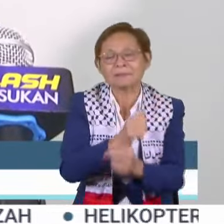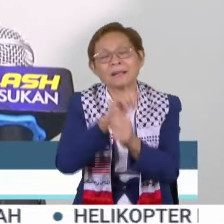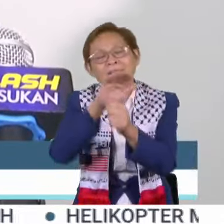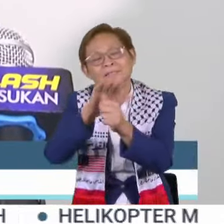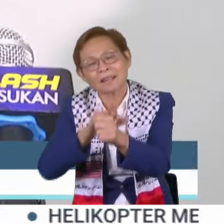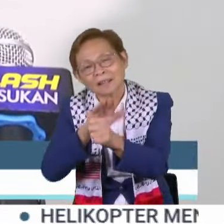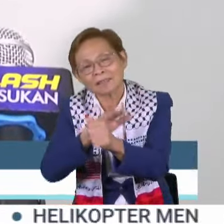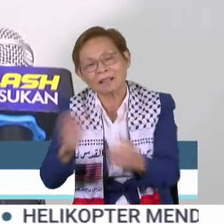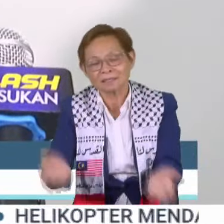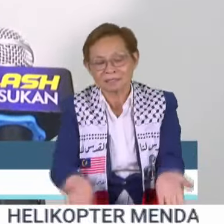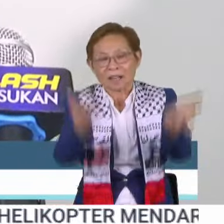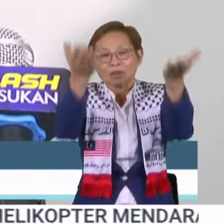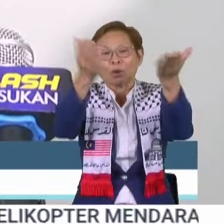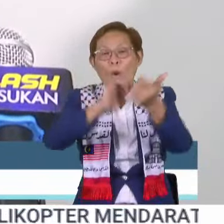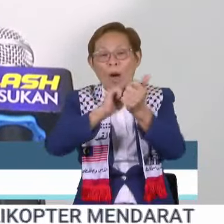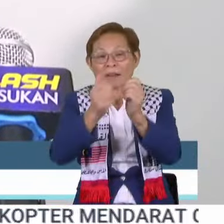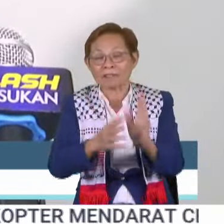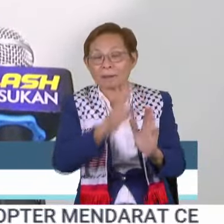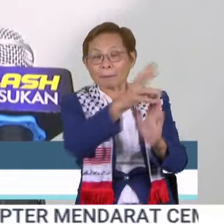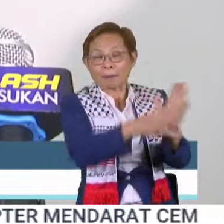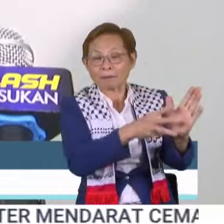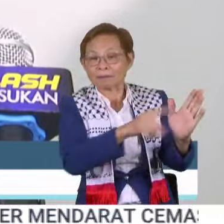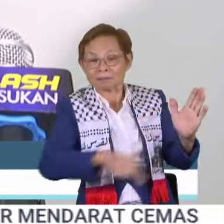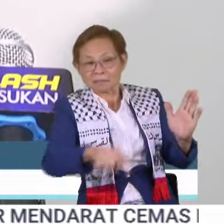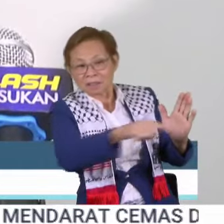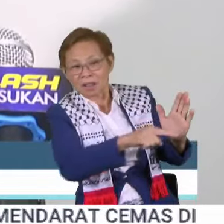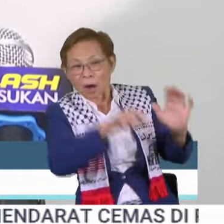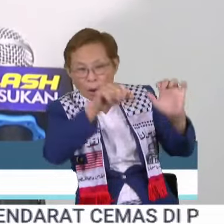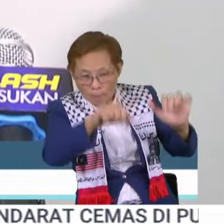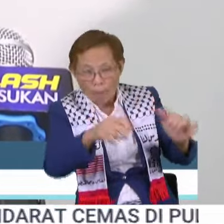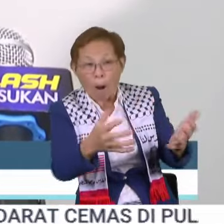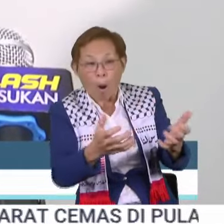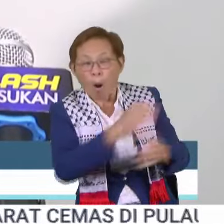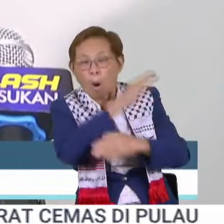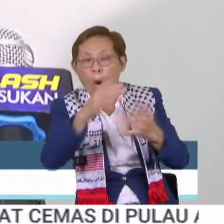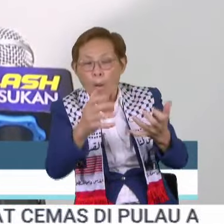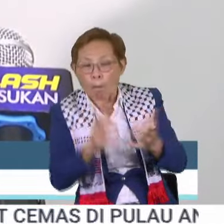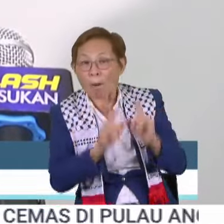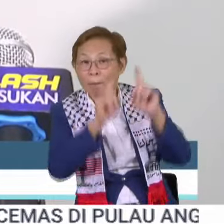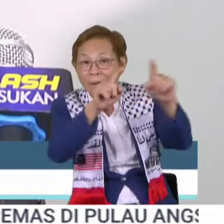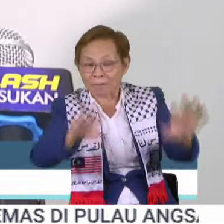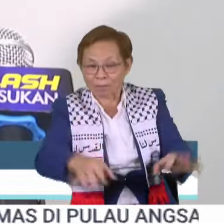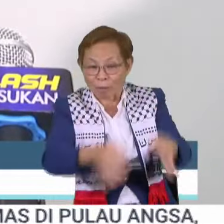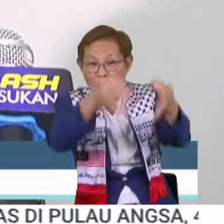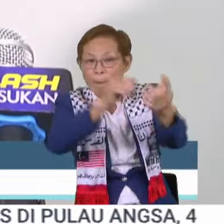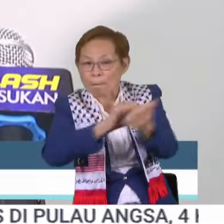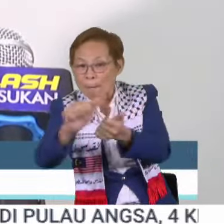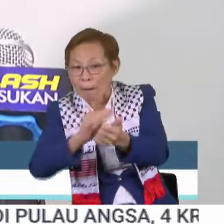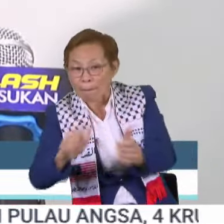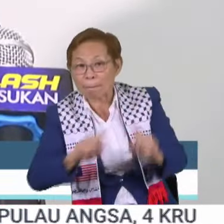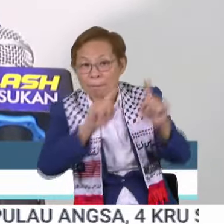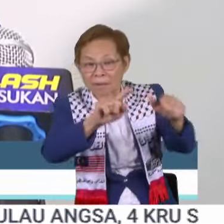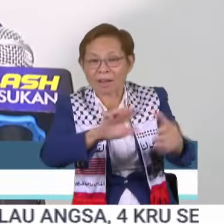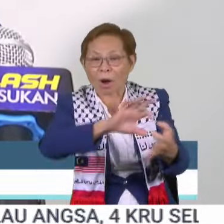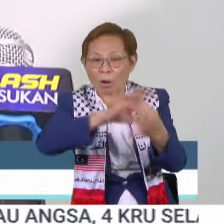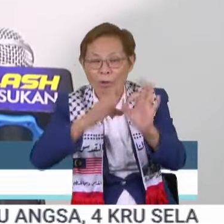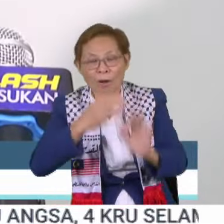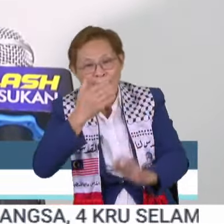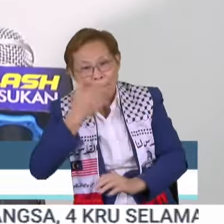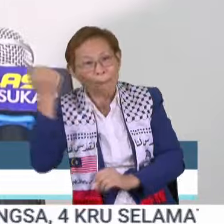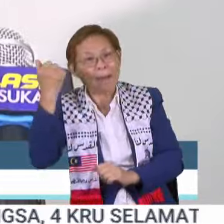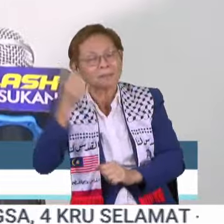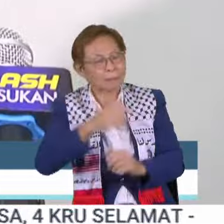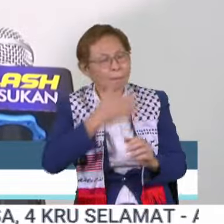dan sanjung atlet para ni kerana mereka, if possible, everybody wants to qualify. So, of course, that's the best among the